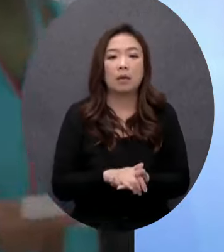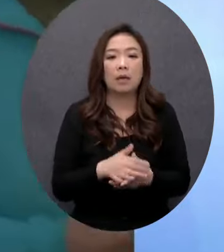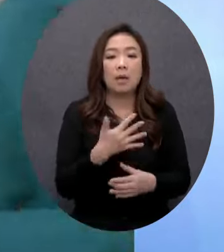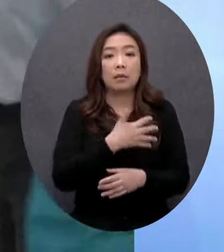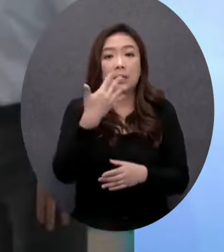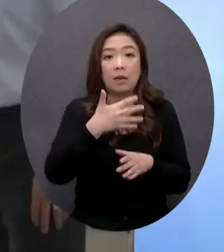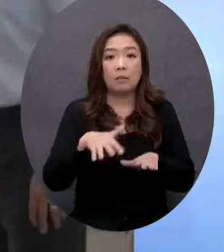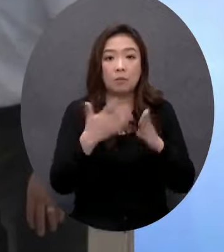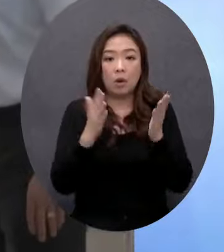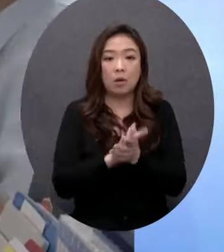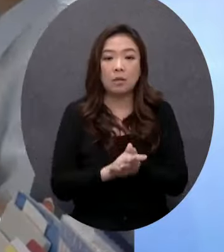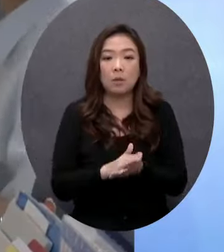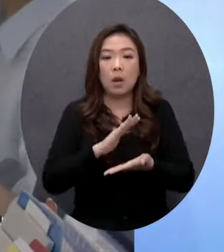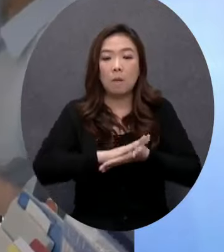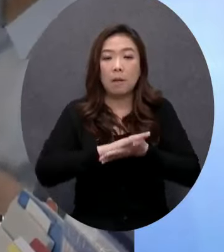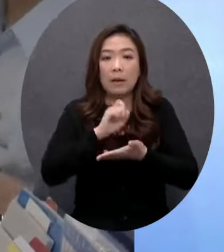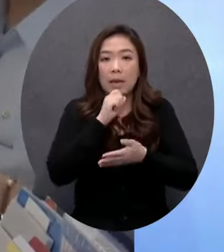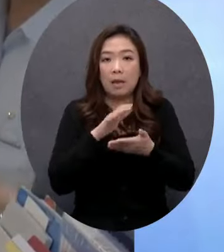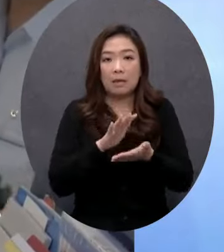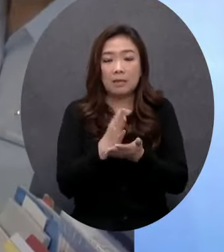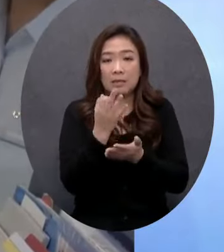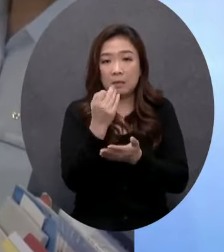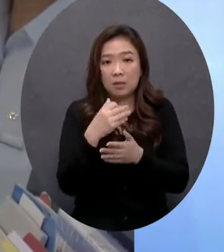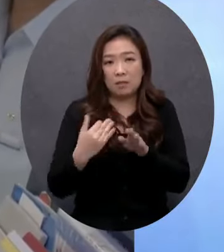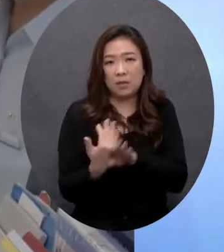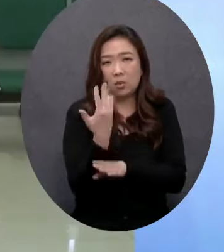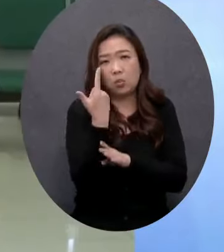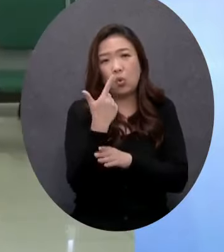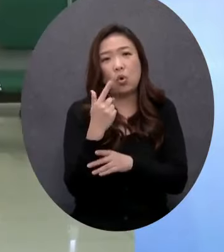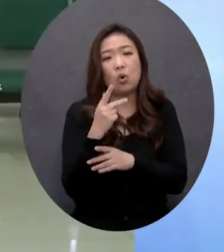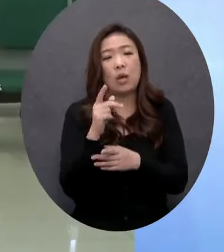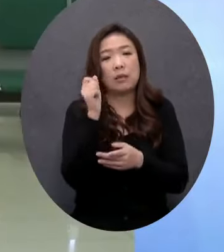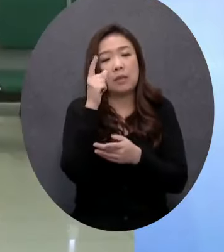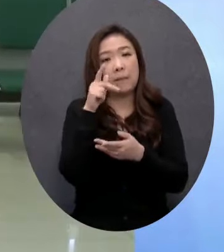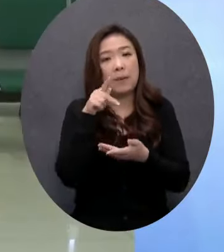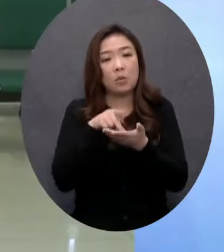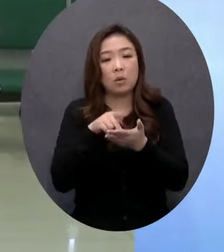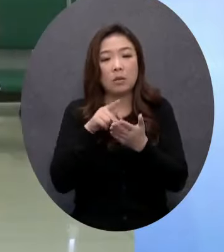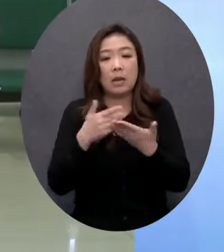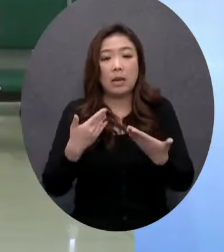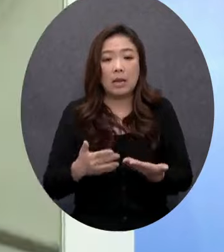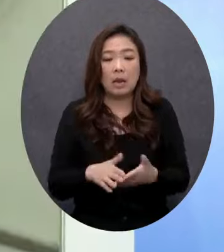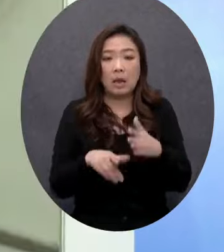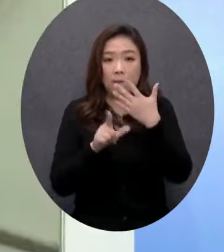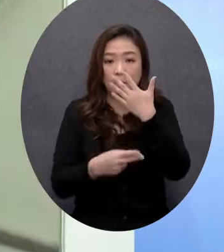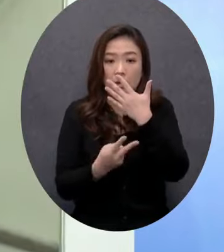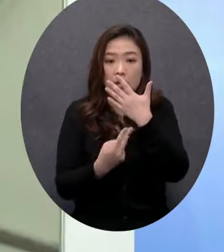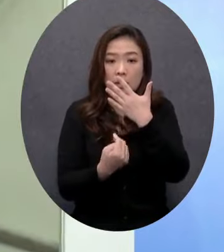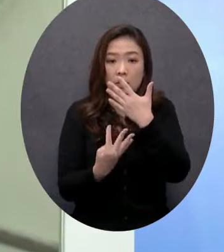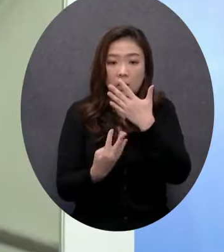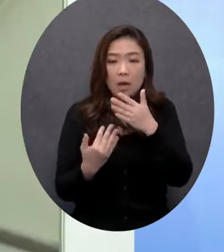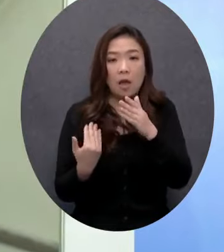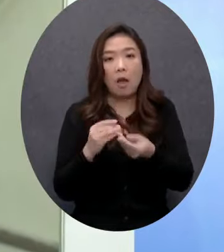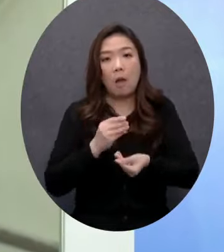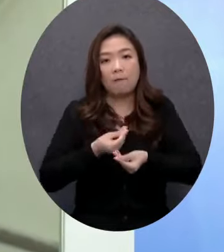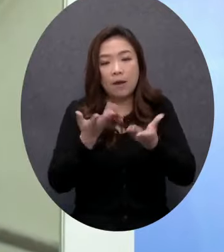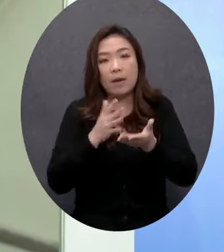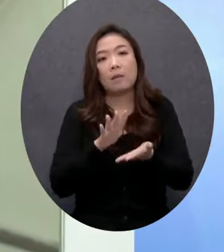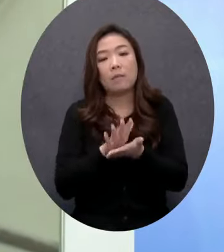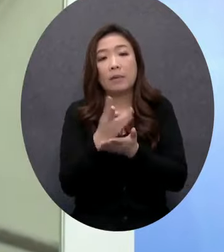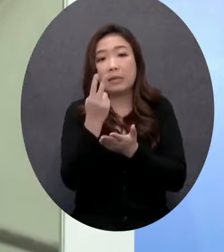始會發行30年超長期特別國債，今個月24日發行20年超長期特別國